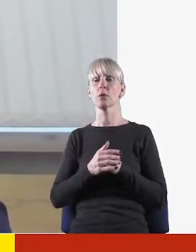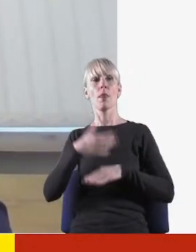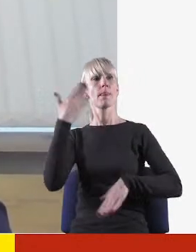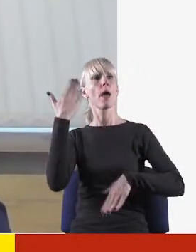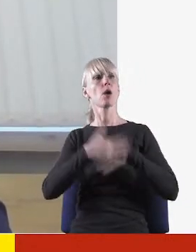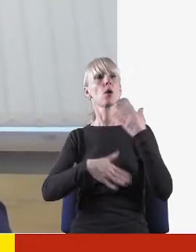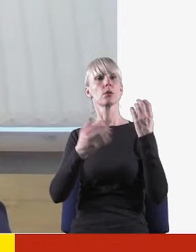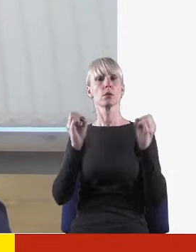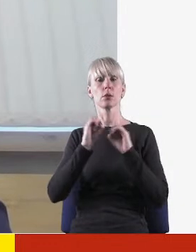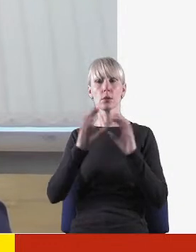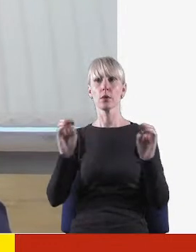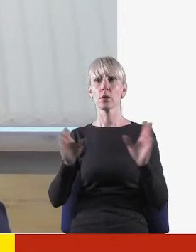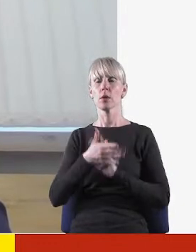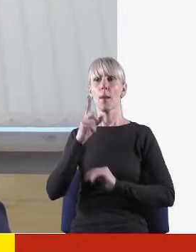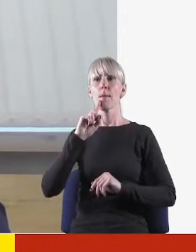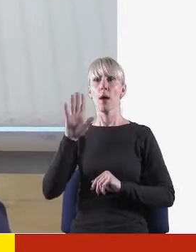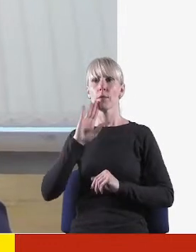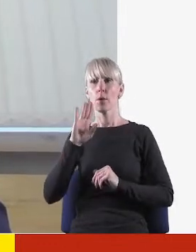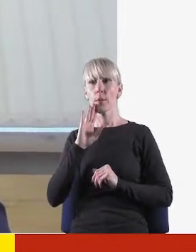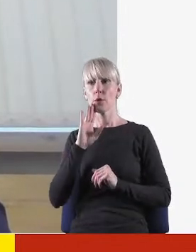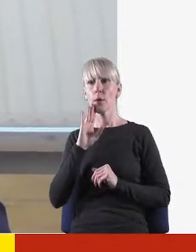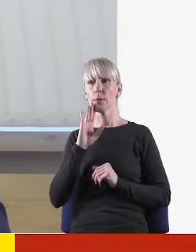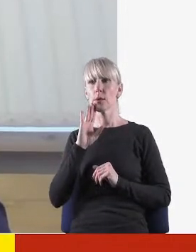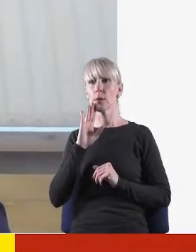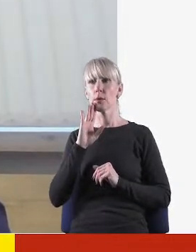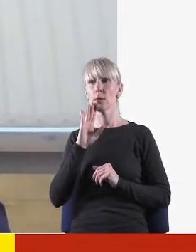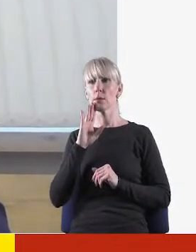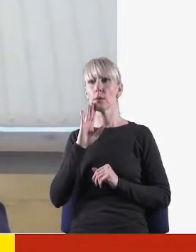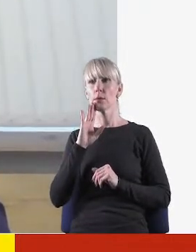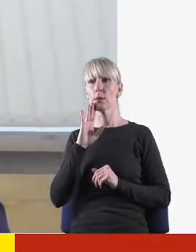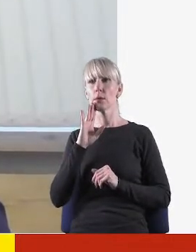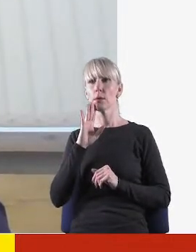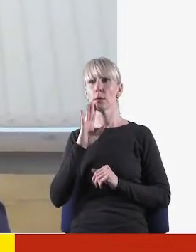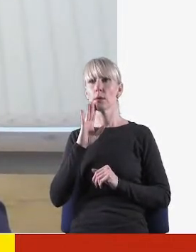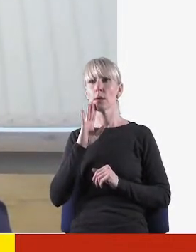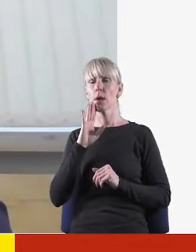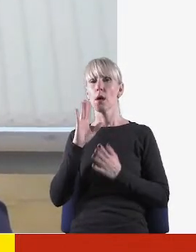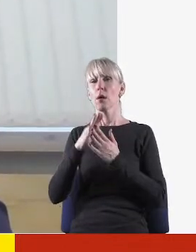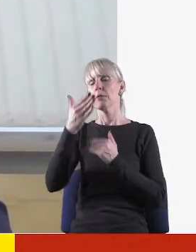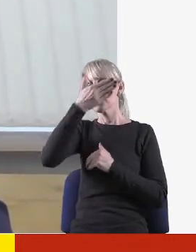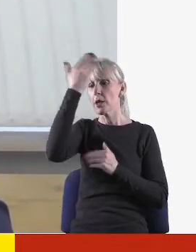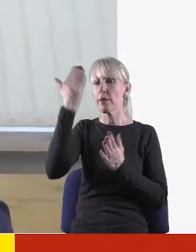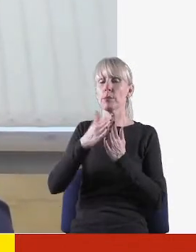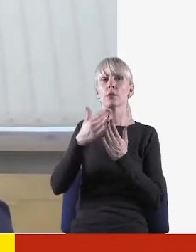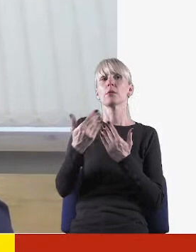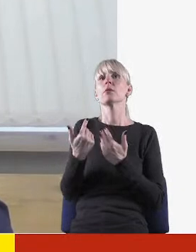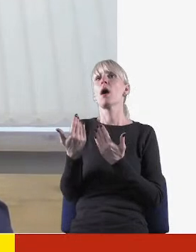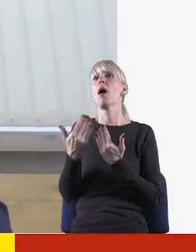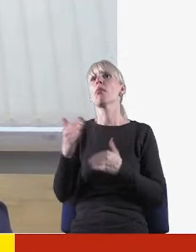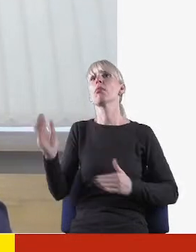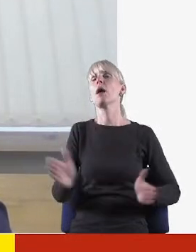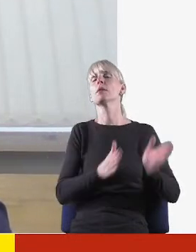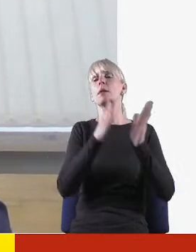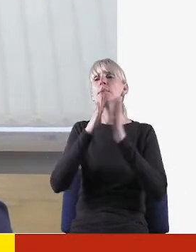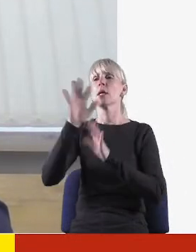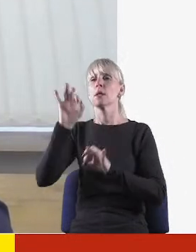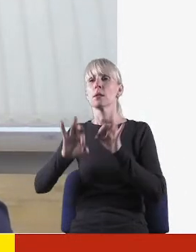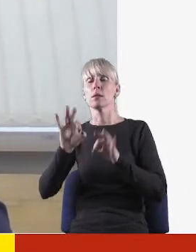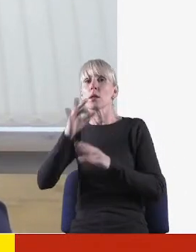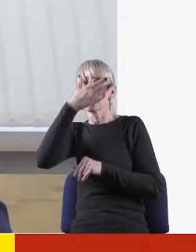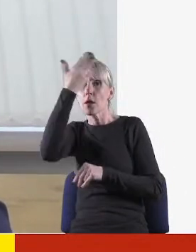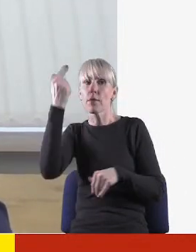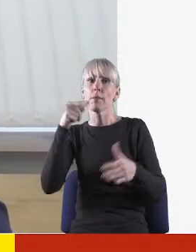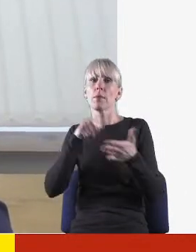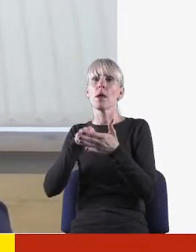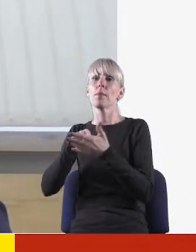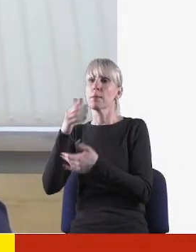prosił prawdopodobnie na, nie wiem w jaki sposób ta najbliższa sesja i kiedy ona się odbędzie, ale będę